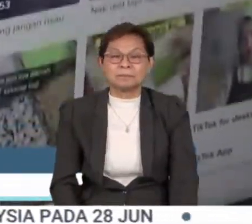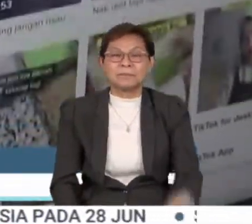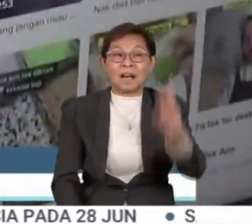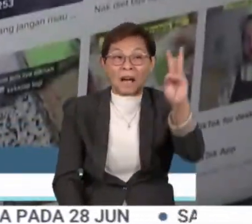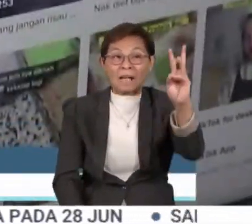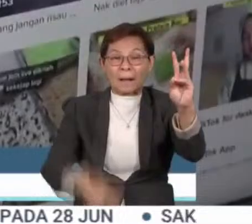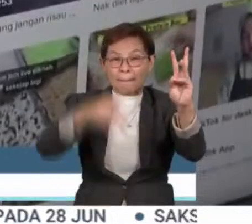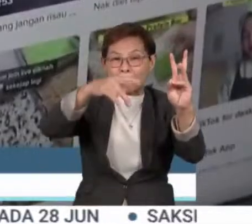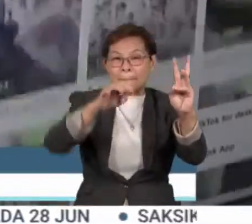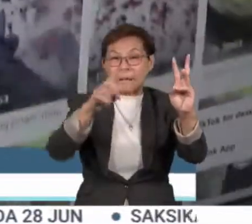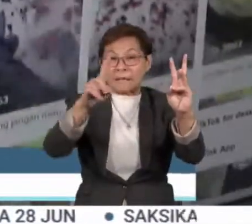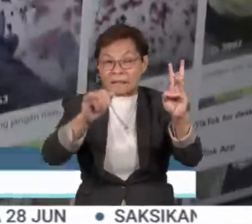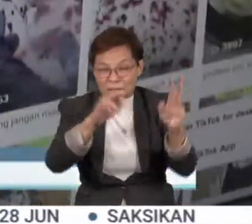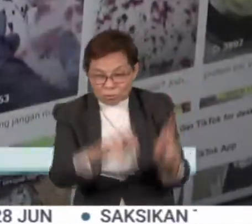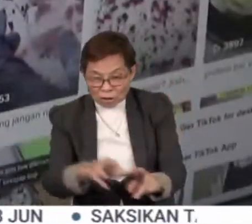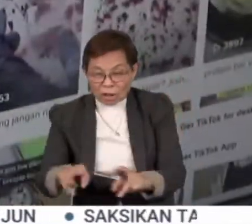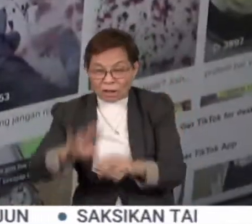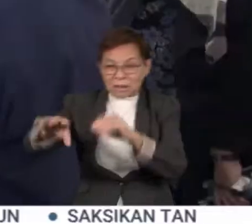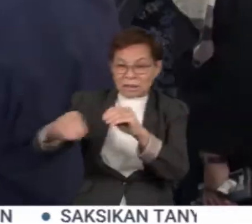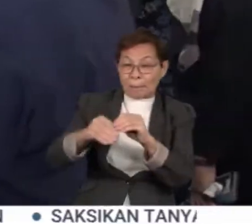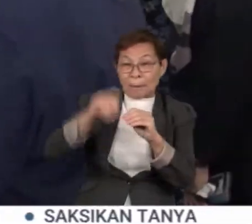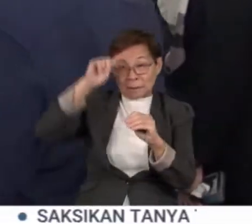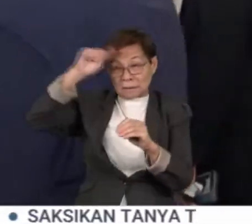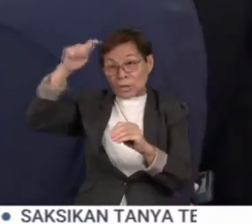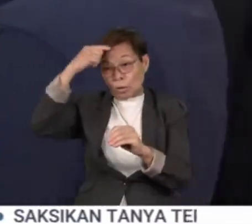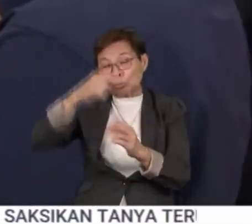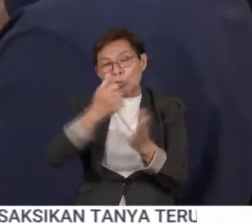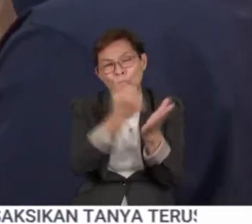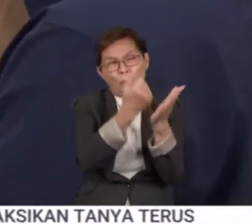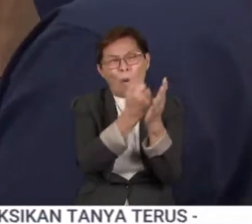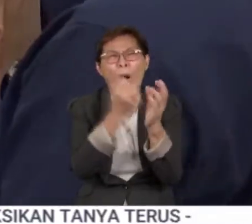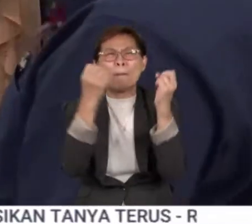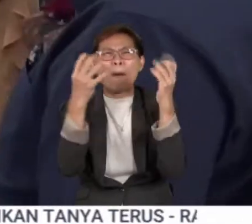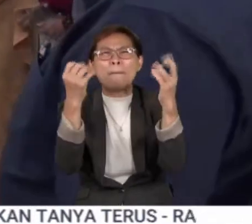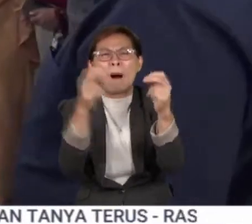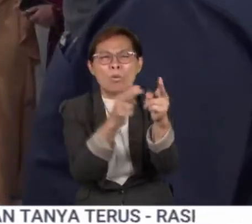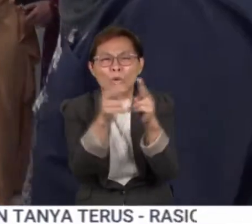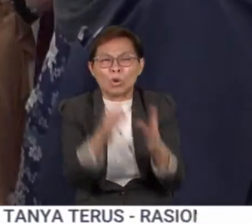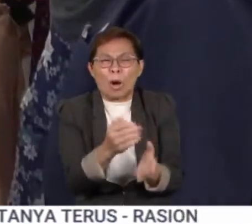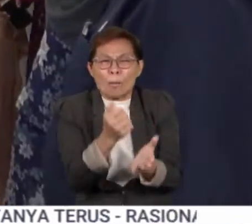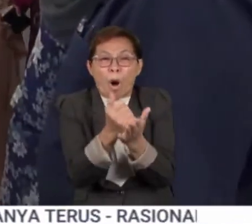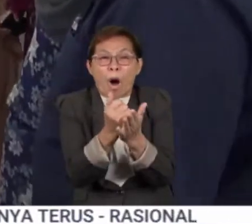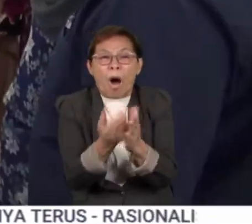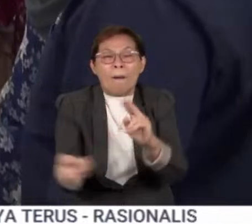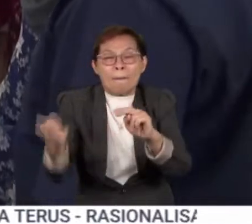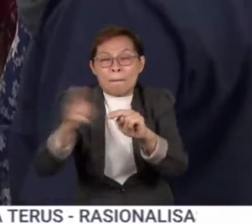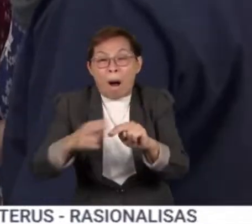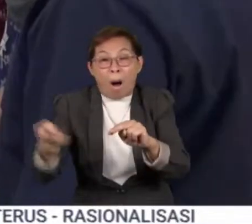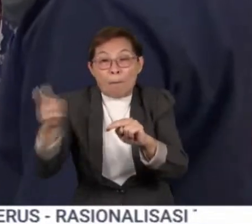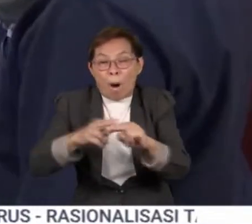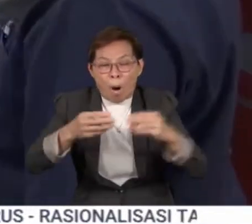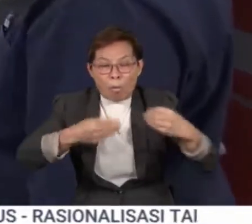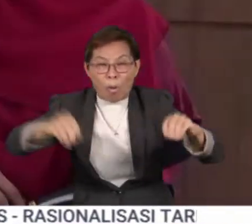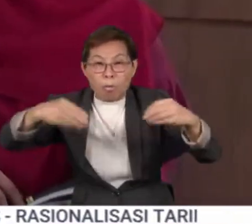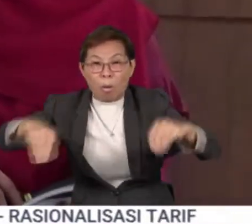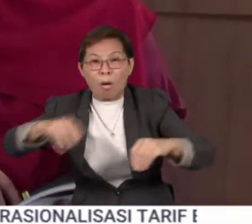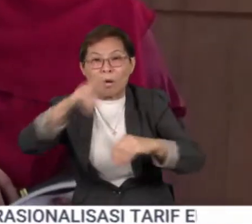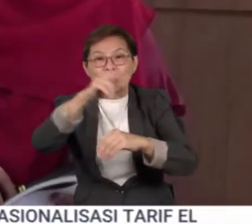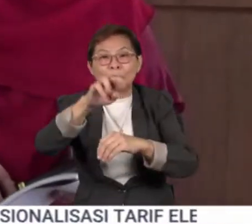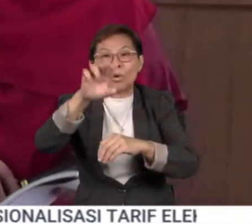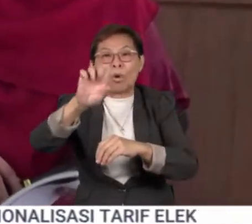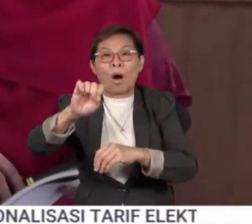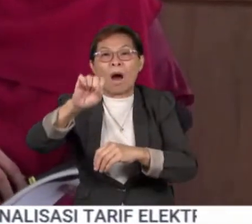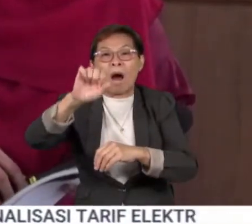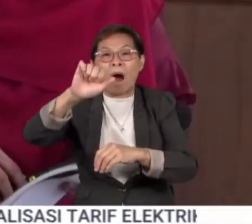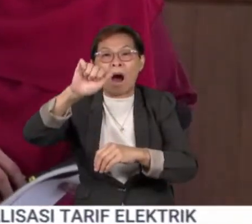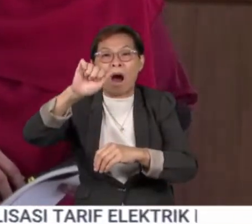Enam lagi Pedi dirancang ditambah di Terengganu bagi membantu lebih ramai usahawan meningkatkan pemasaran mereka. Nur Ashran